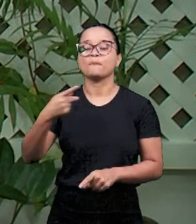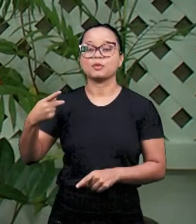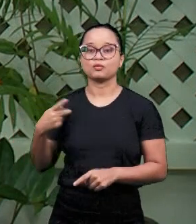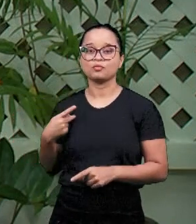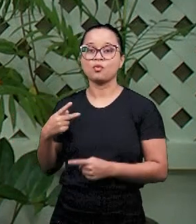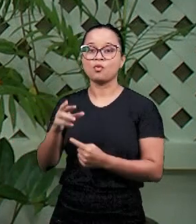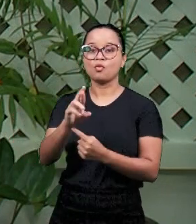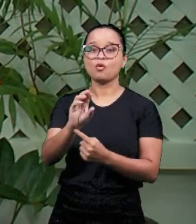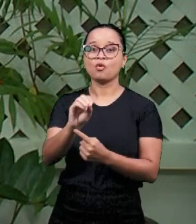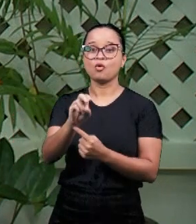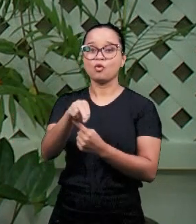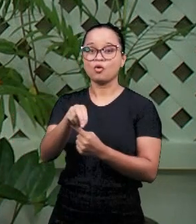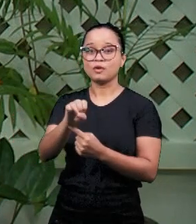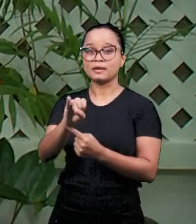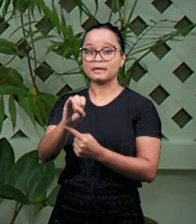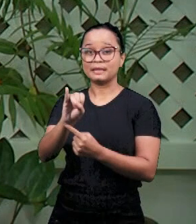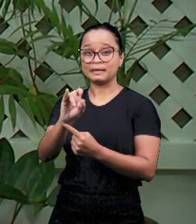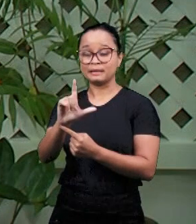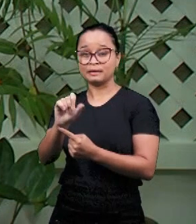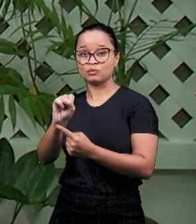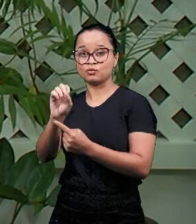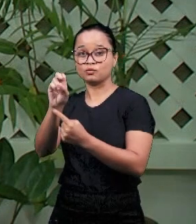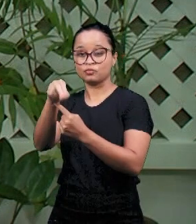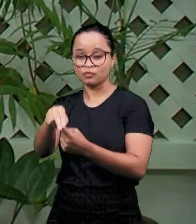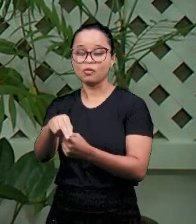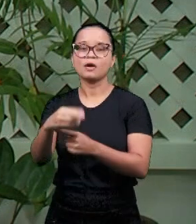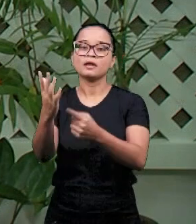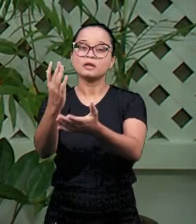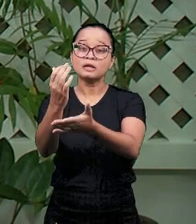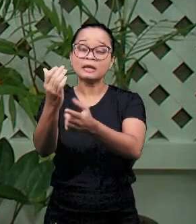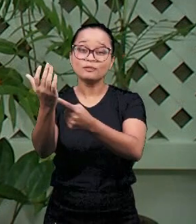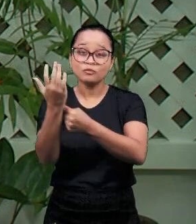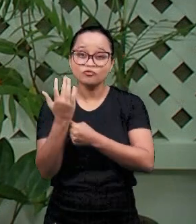de Teresina. Ronilson nous aide beaucoup